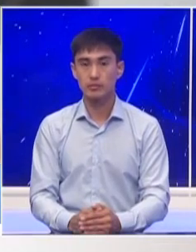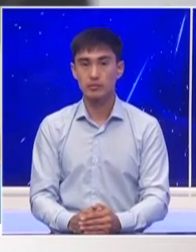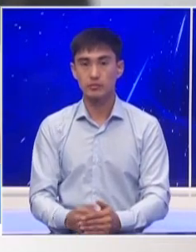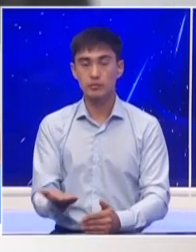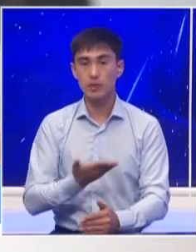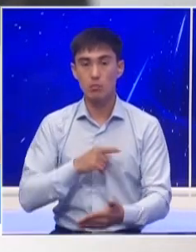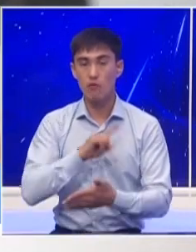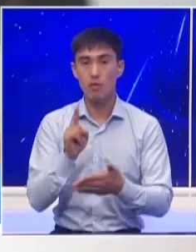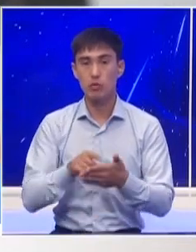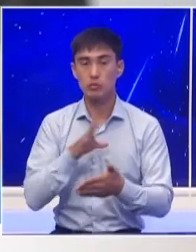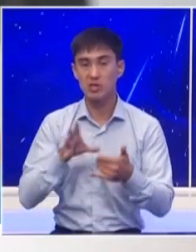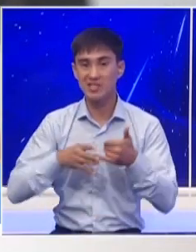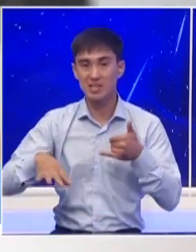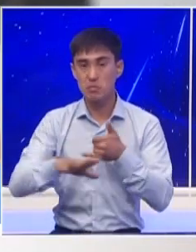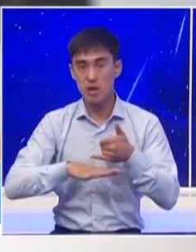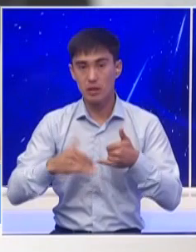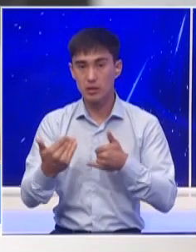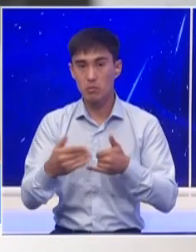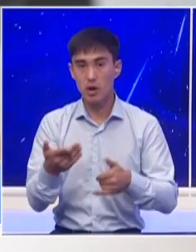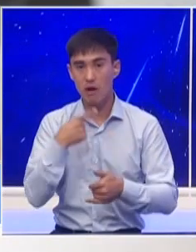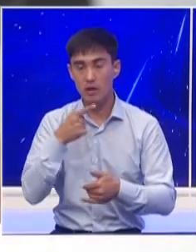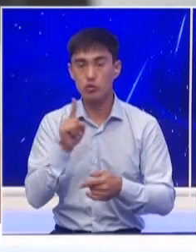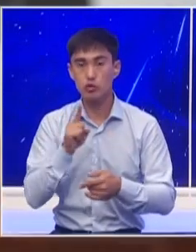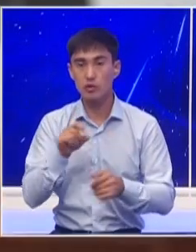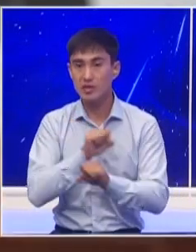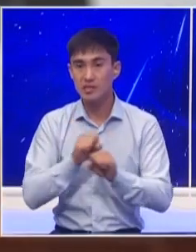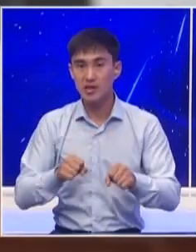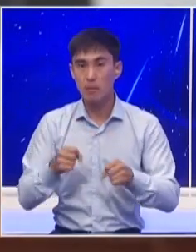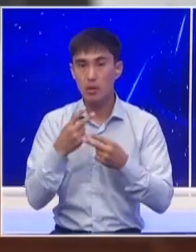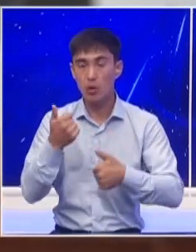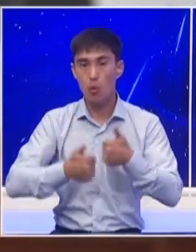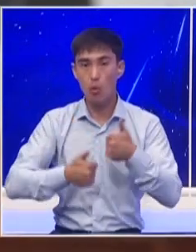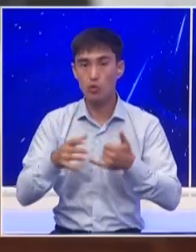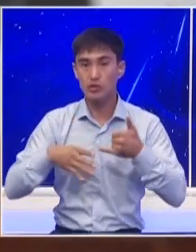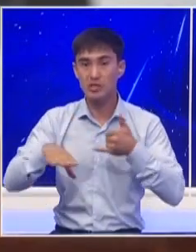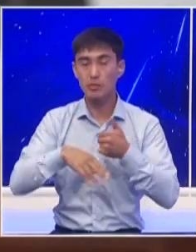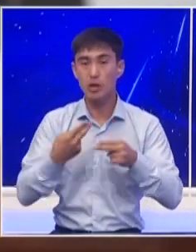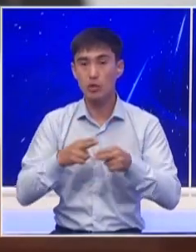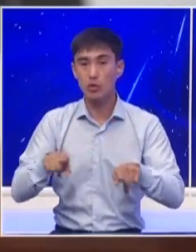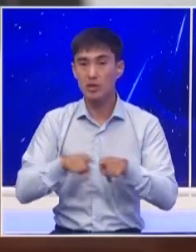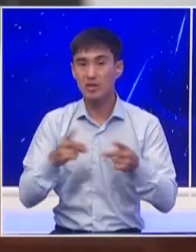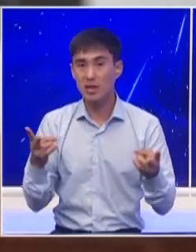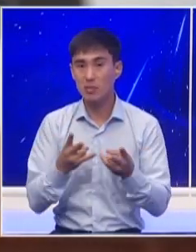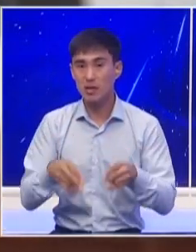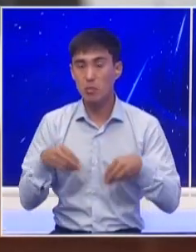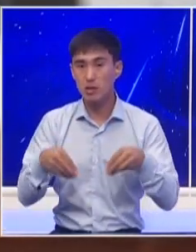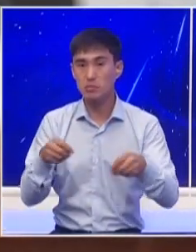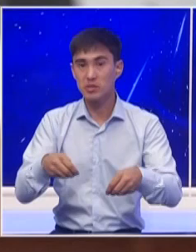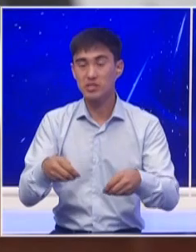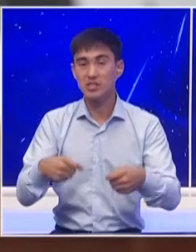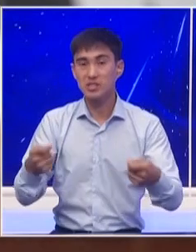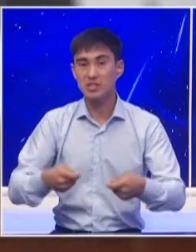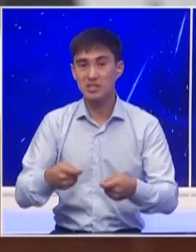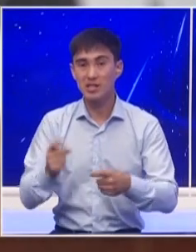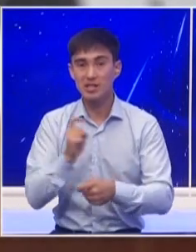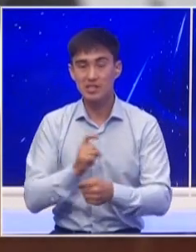Мой вопрос касался земельных отношений. Мы говорим о том, что нельзя выставлять на конкурс землю, которую так необходимо для пастбищ крестьянам.